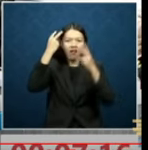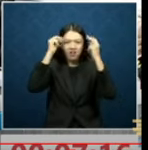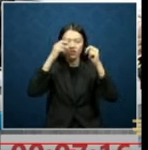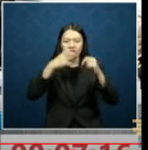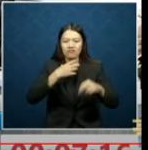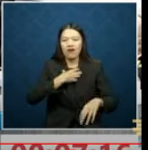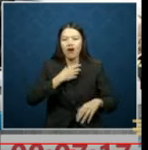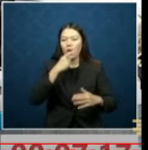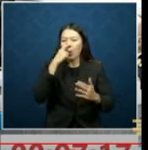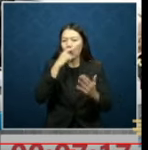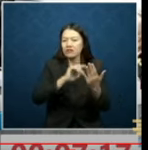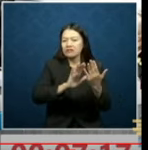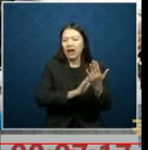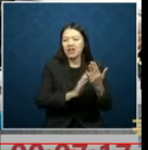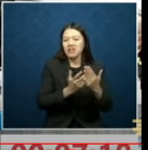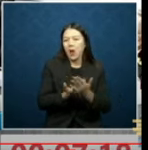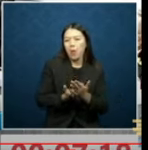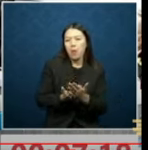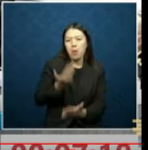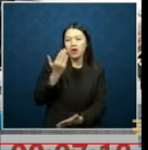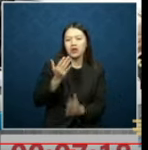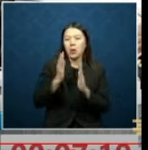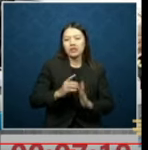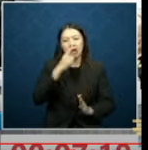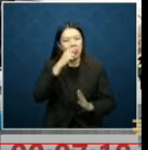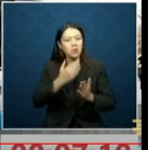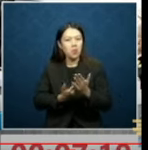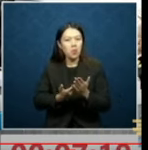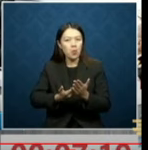ะพาคนไทยไปเป็นเศรษฐี